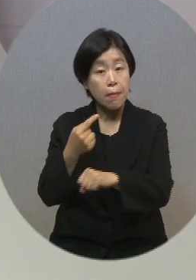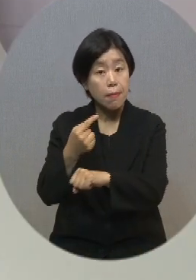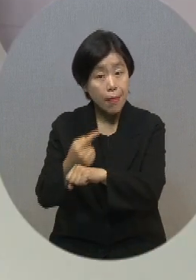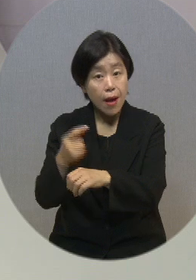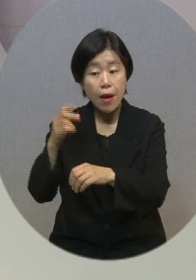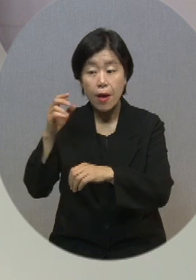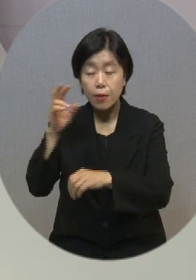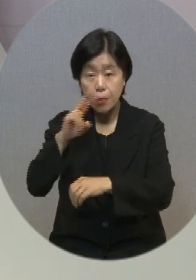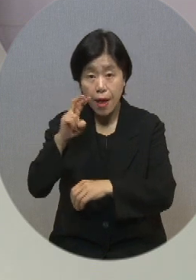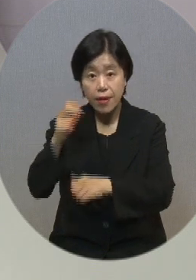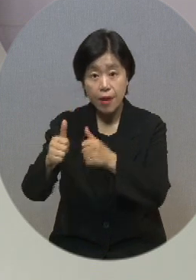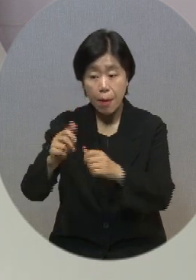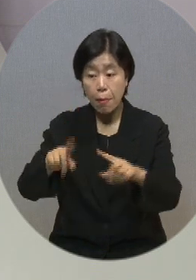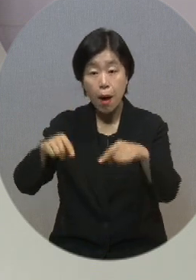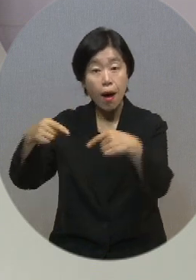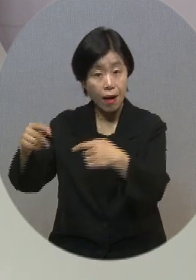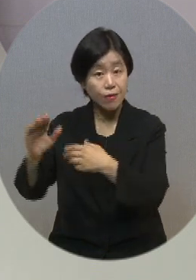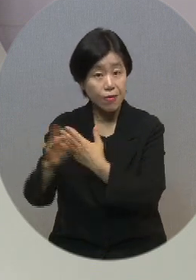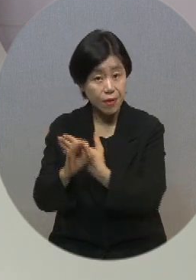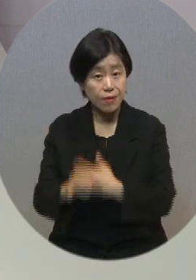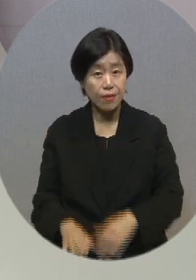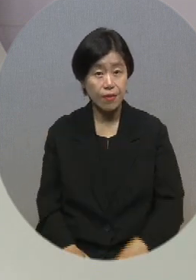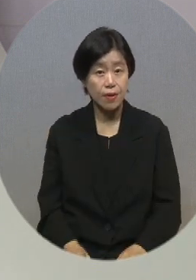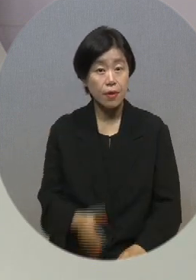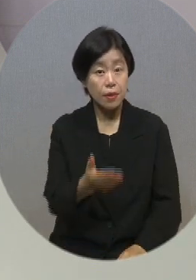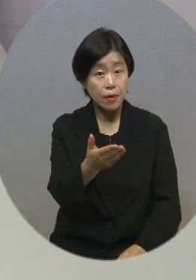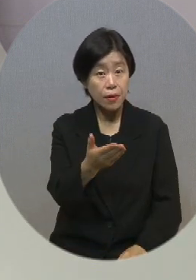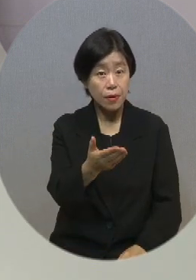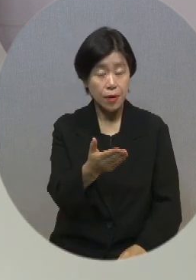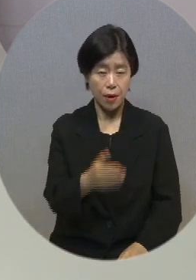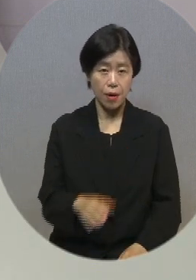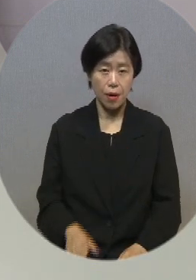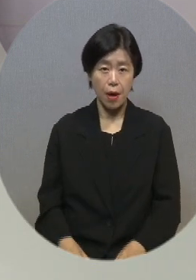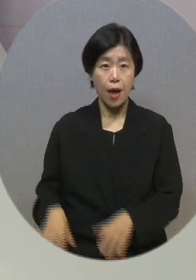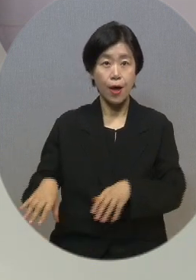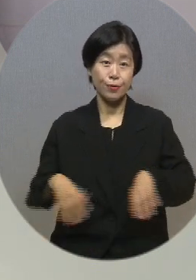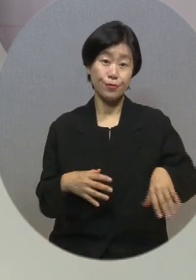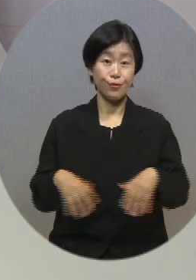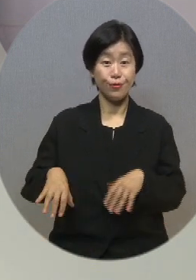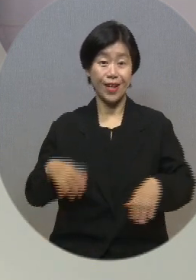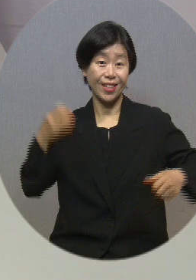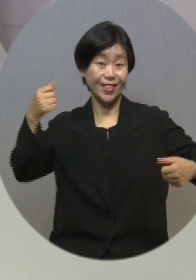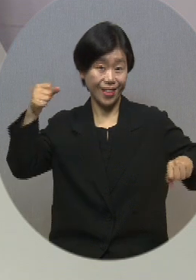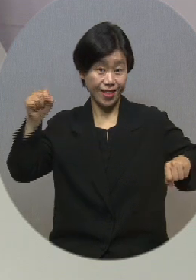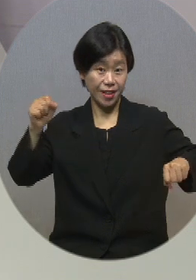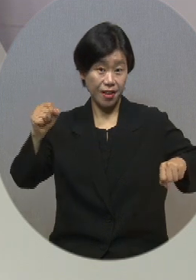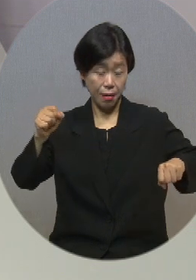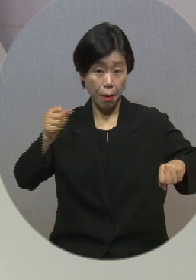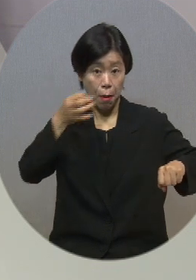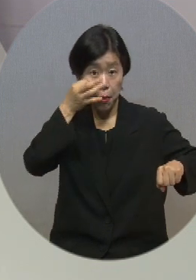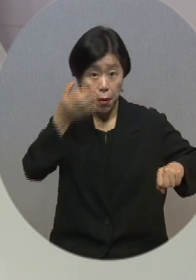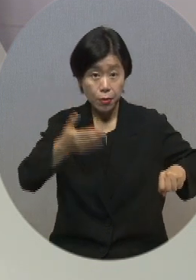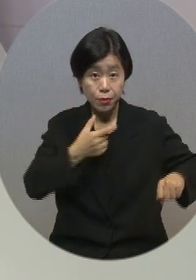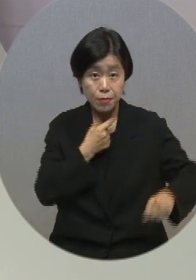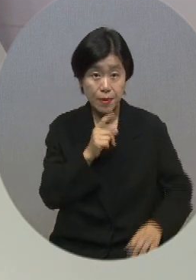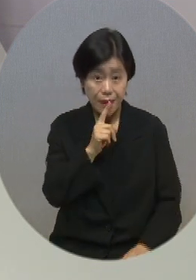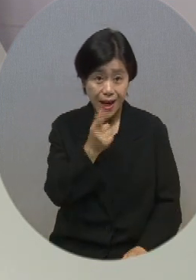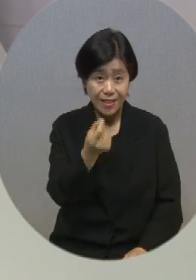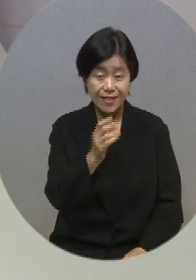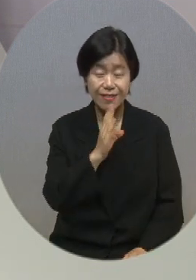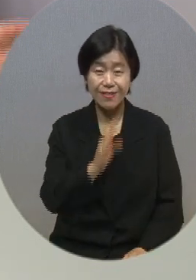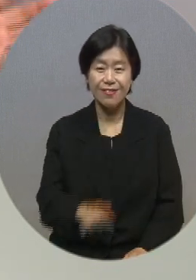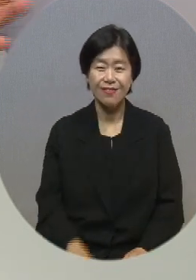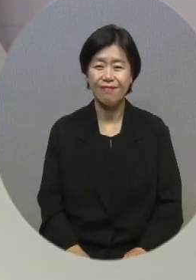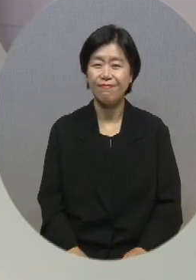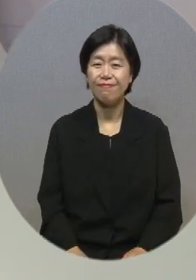네. 저희 시청자분들에게 훌라 네. 공연을 보여주고 싶다고 했는데 네, 네. 그러면 이제